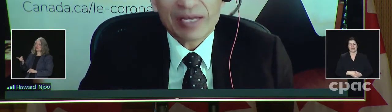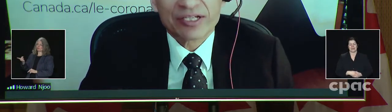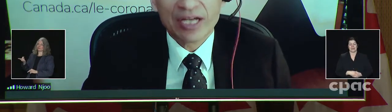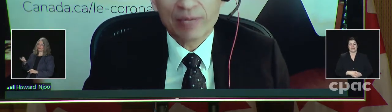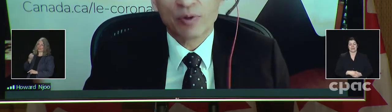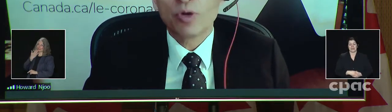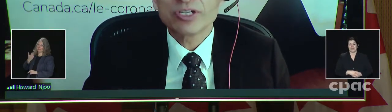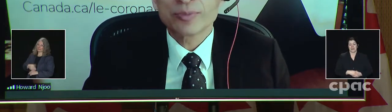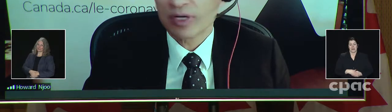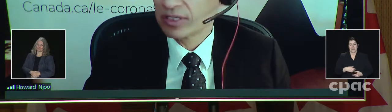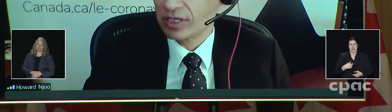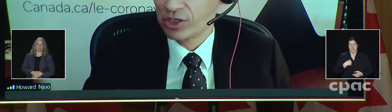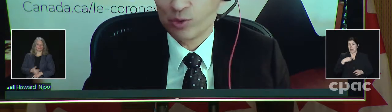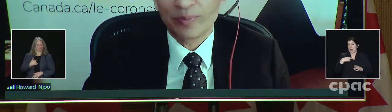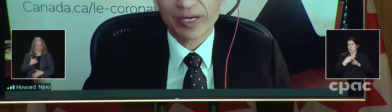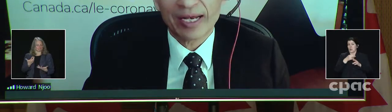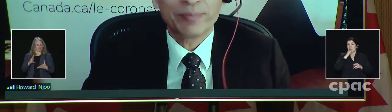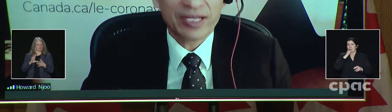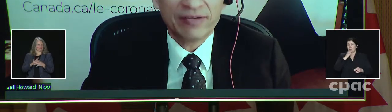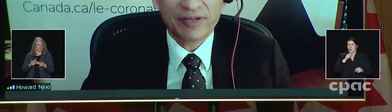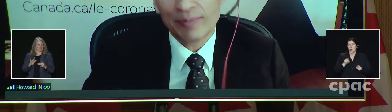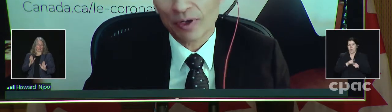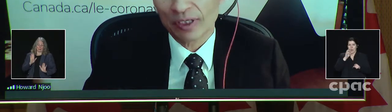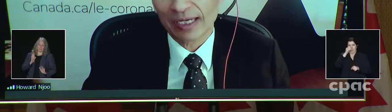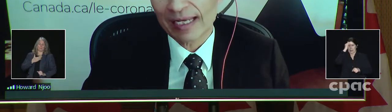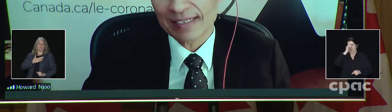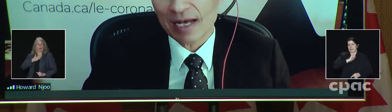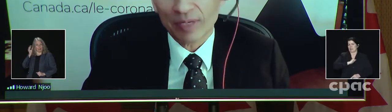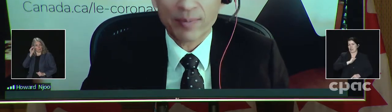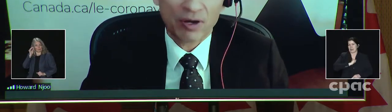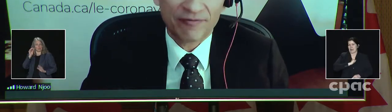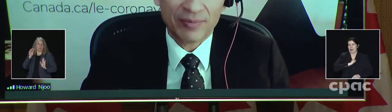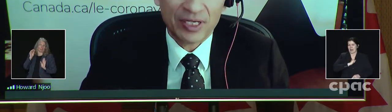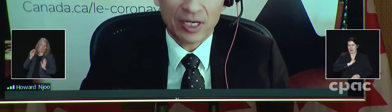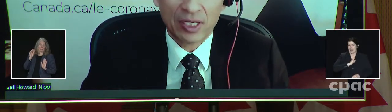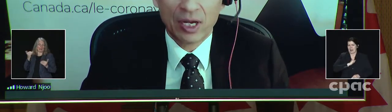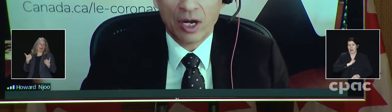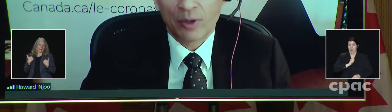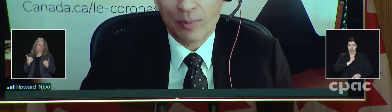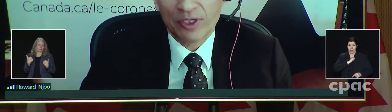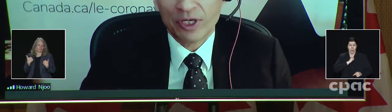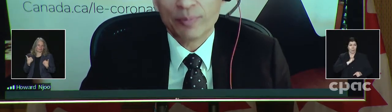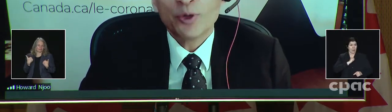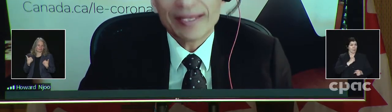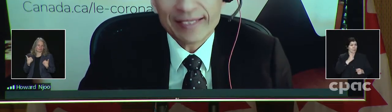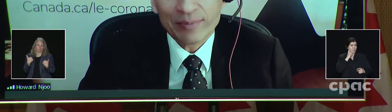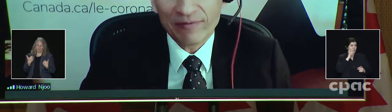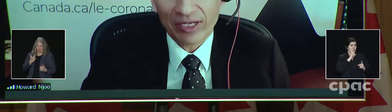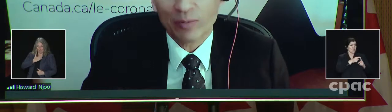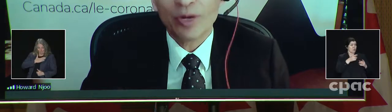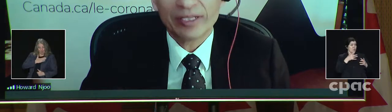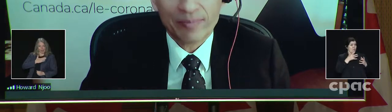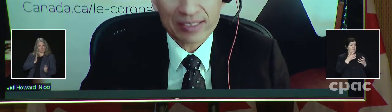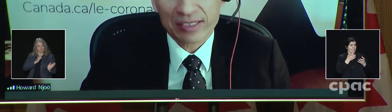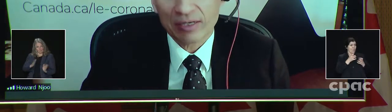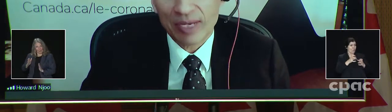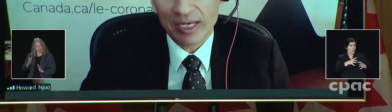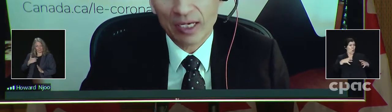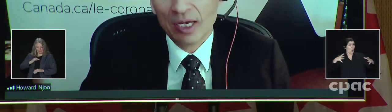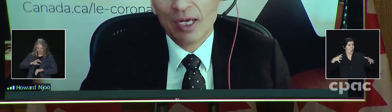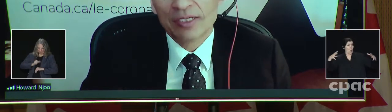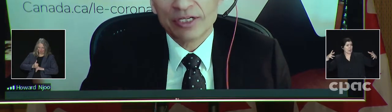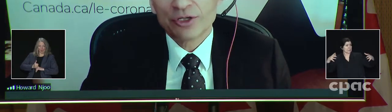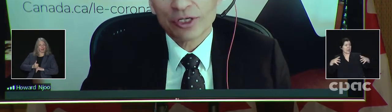avis personnel. Pour moi, je pense que je suis prêt à planifier pour un rassemblement en famille, comme on dit, plus intime avec moins de personnes.